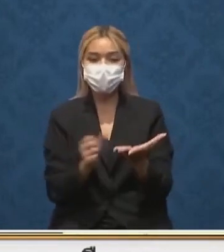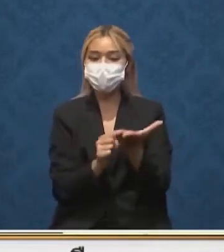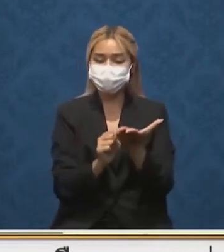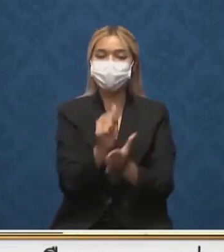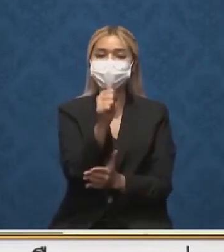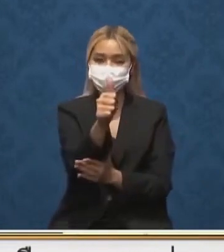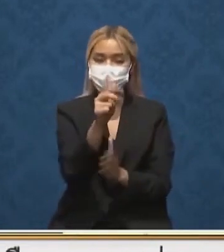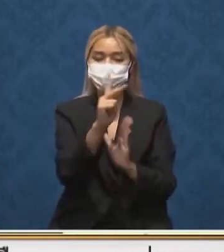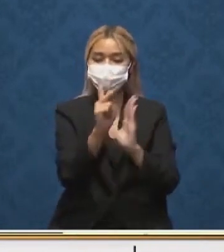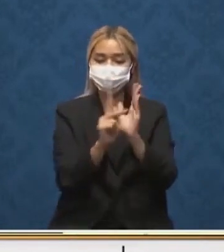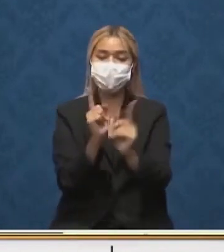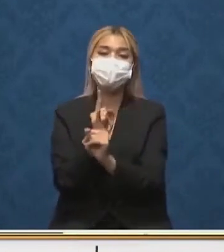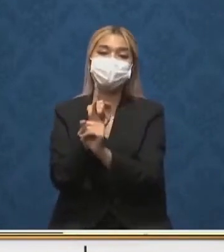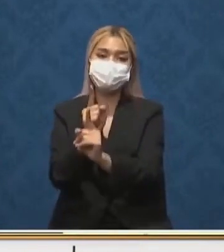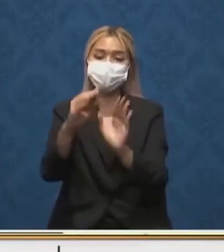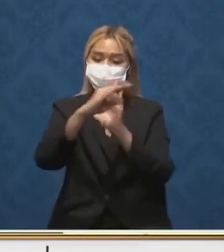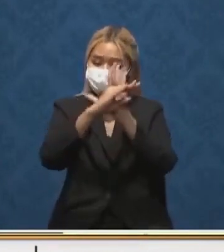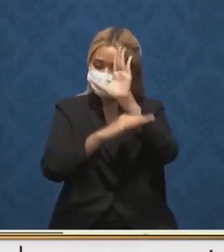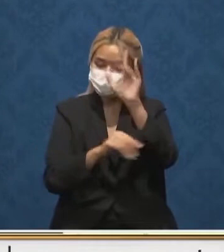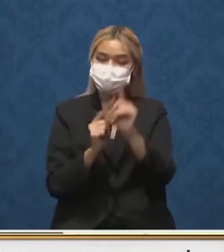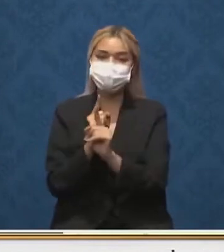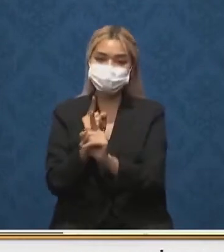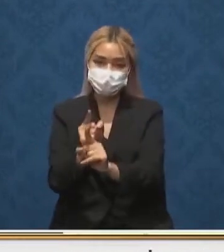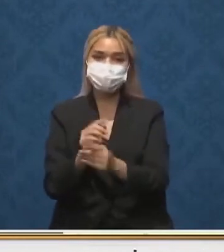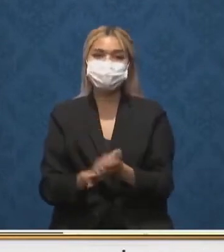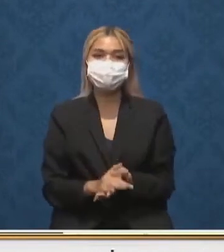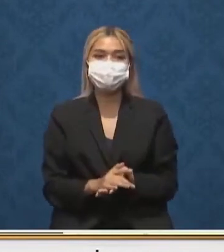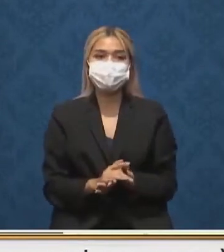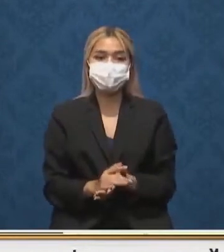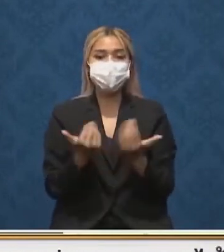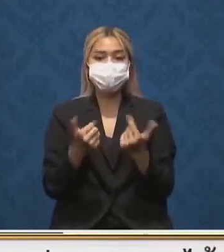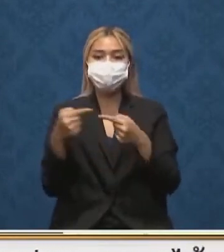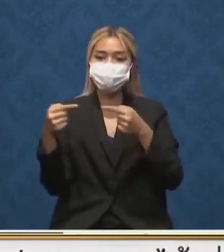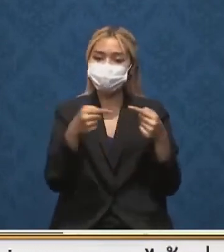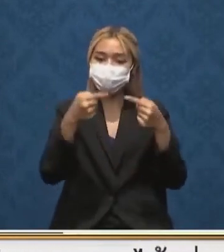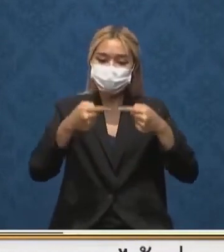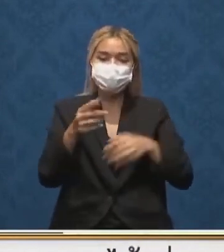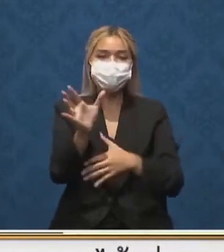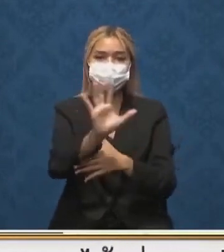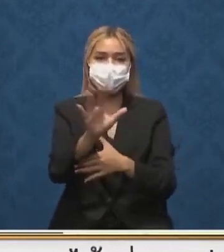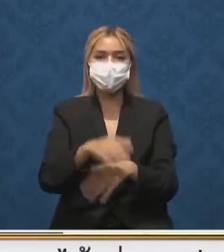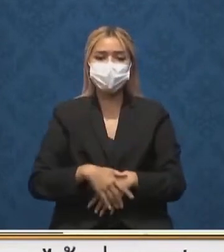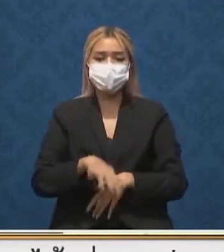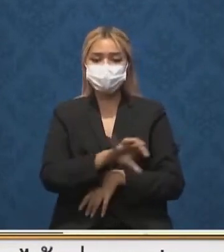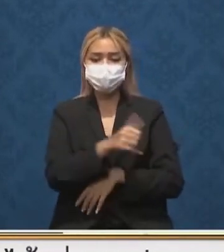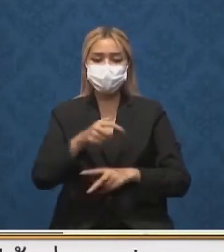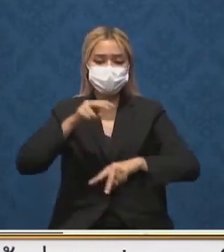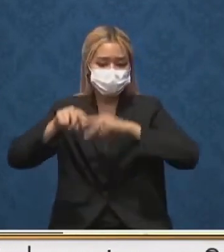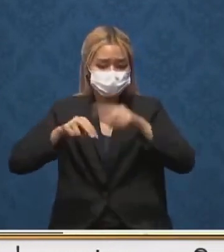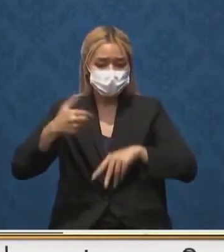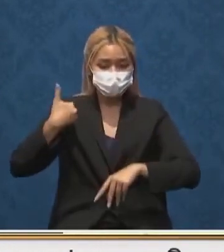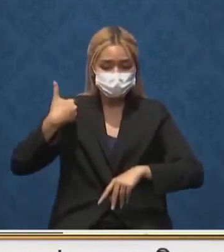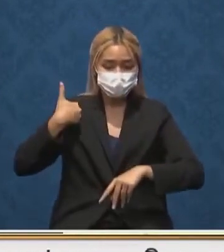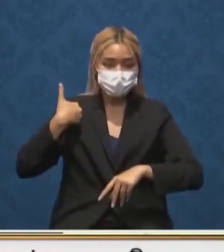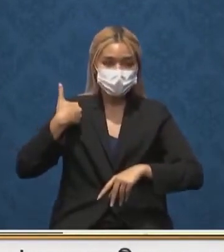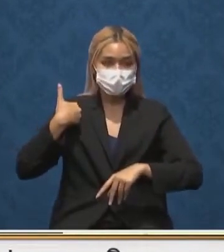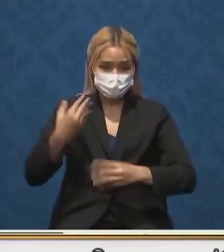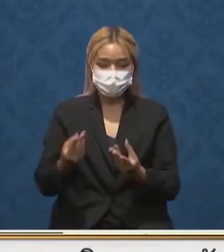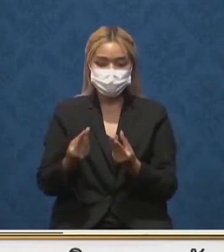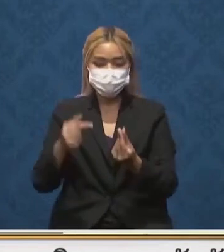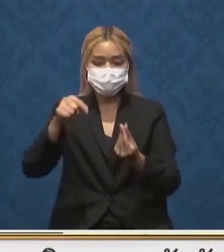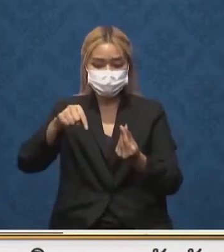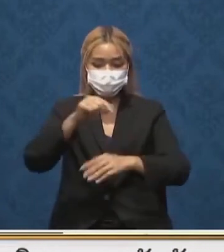แก้แต่มาบริพาทกันเนี่ยมันไม่ใช่ท่านมาถามว่าตรวจสอบหรือไม่ที่ของอุทยาน